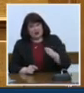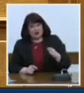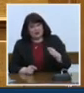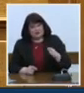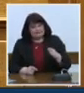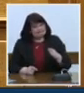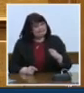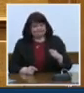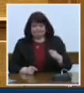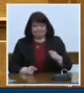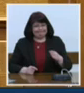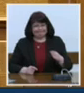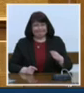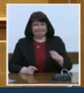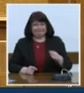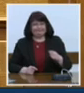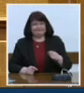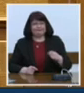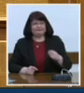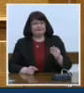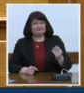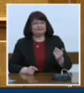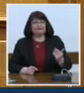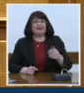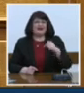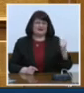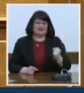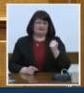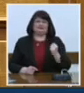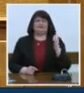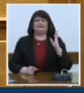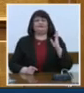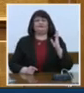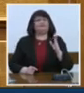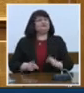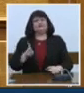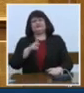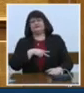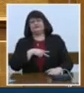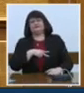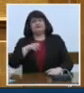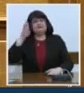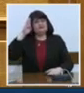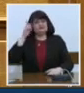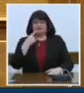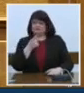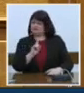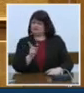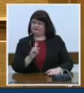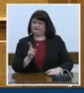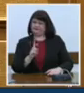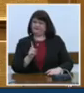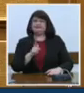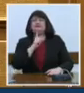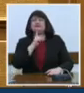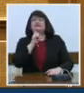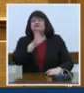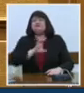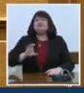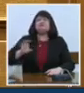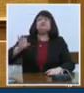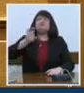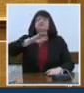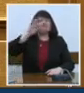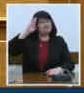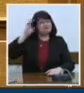είναι οι πρακτικές οι οποίες καταδικάστηκαν τελικά στις ΗΠΑ. Διότι γνωρίζετε πολύ καλά ότι και σε άλλα μέρη του κόσμου και στις